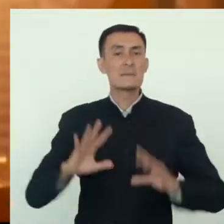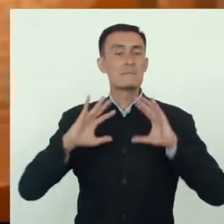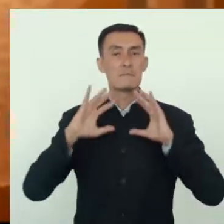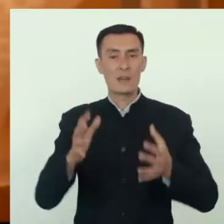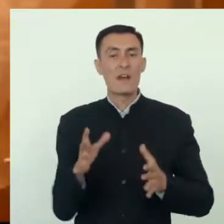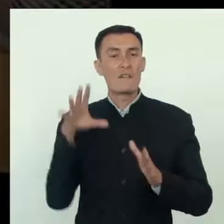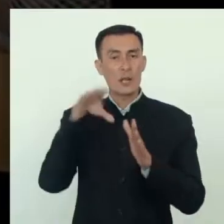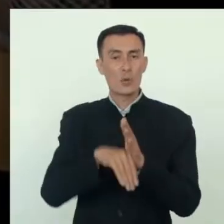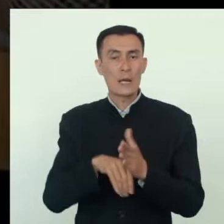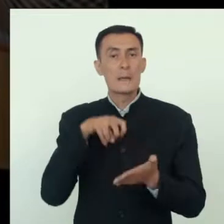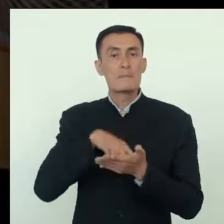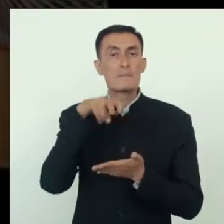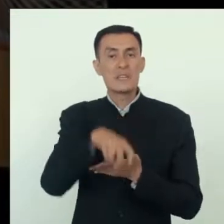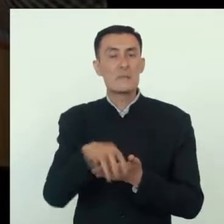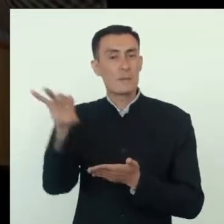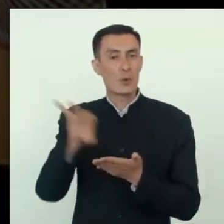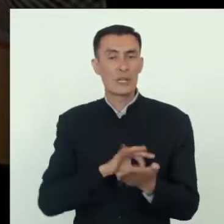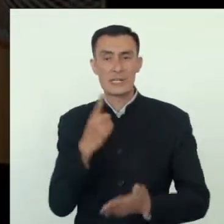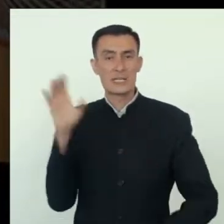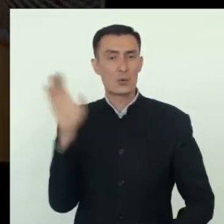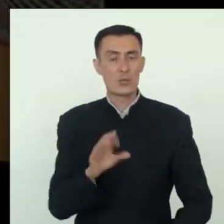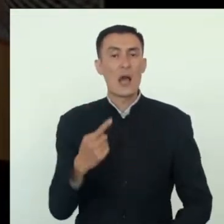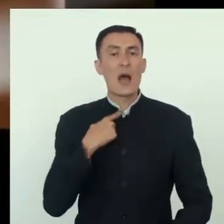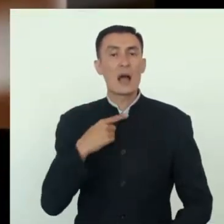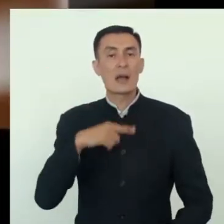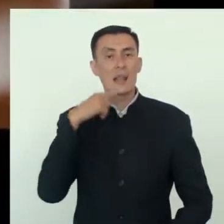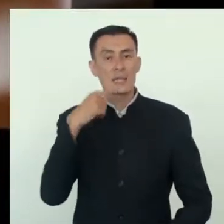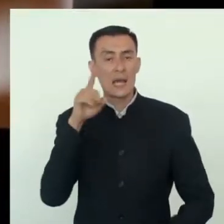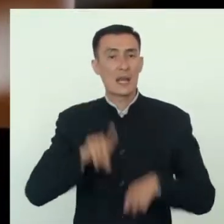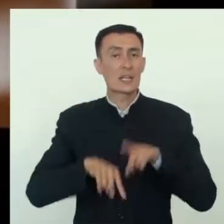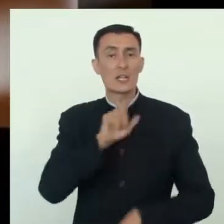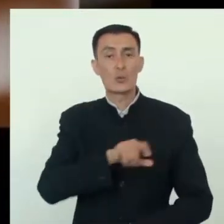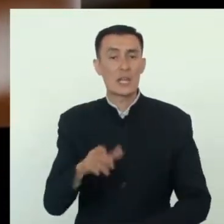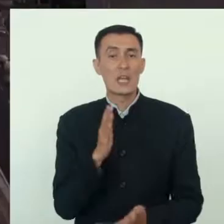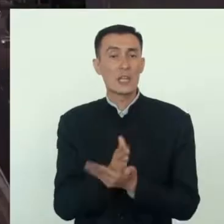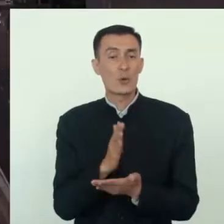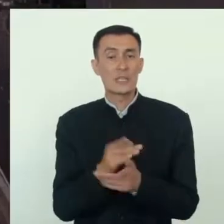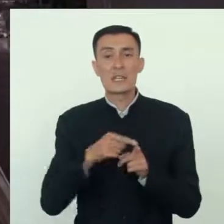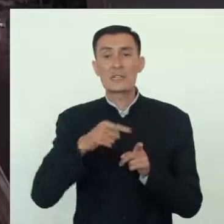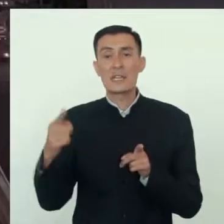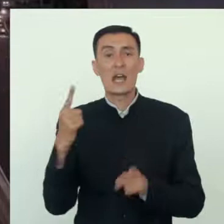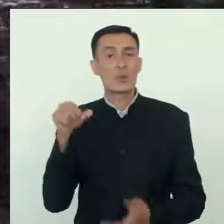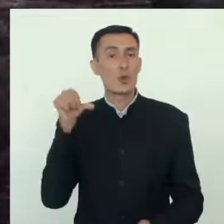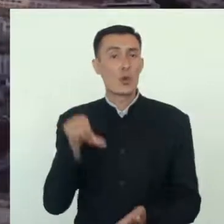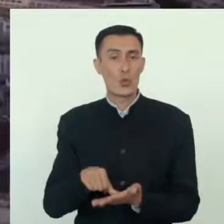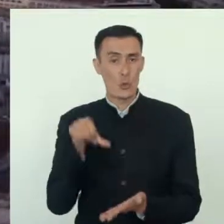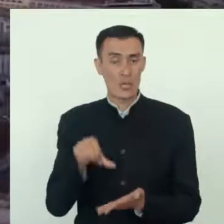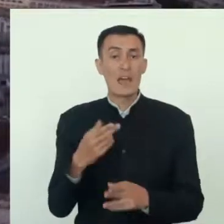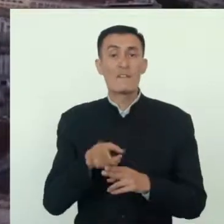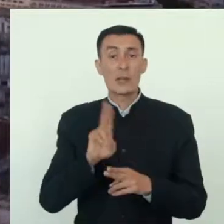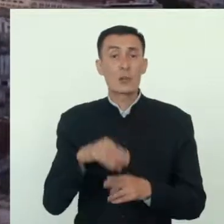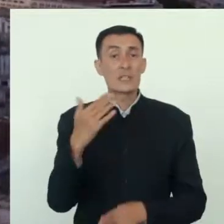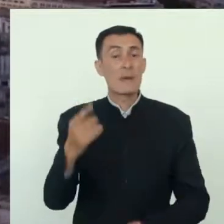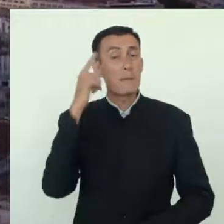мир, в которой письма приходят за секунду, а голоса родных людей находятся на расстоянии одной кнопки,